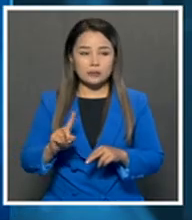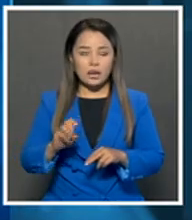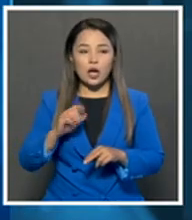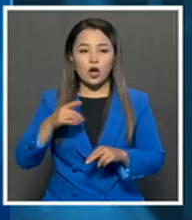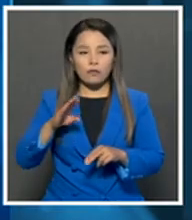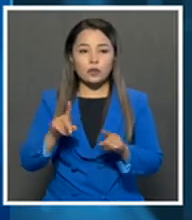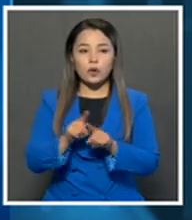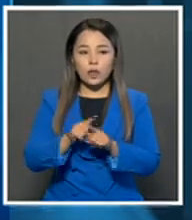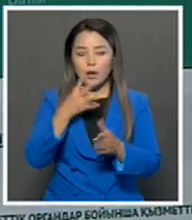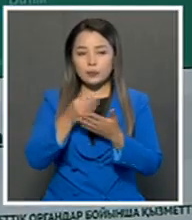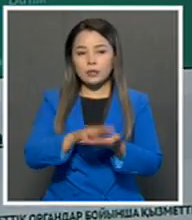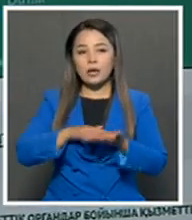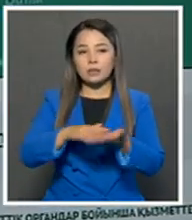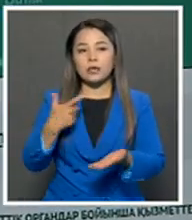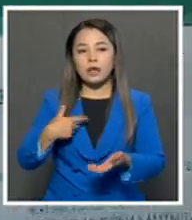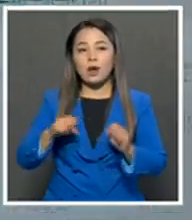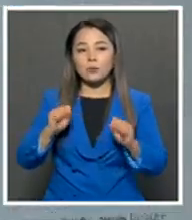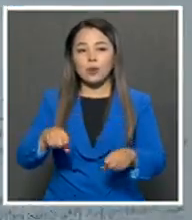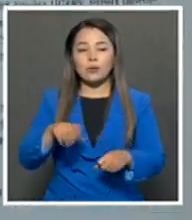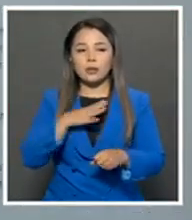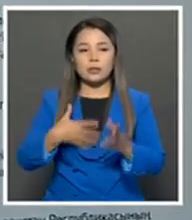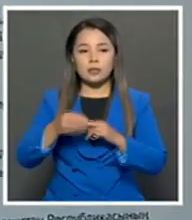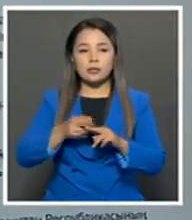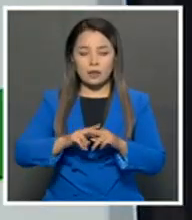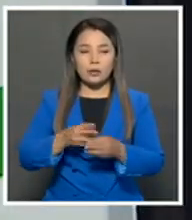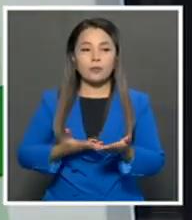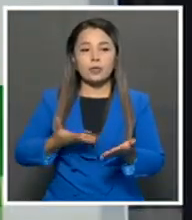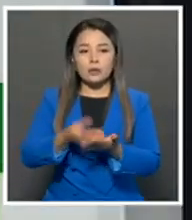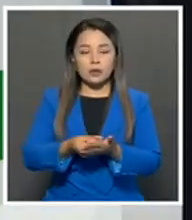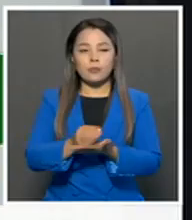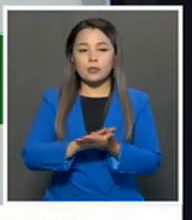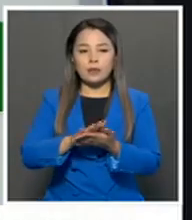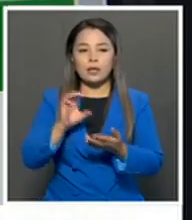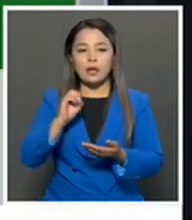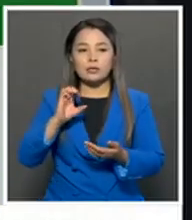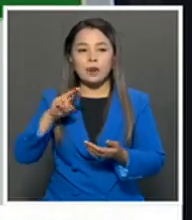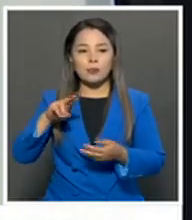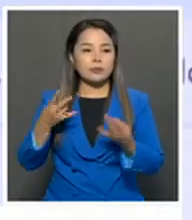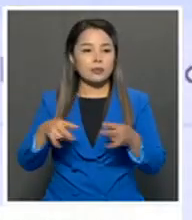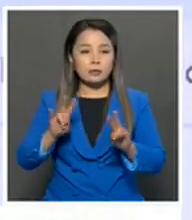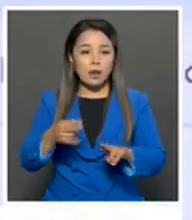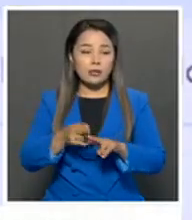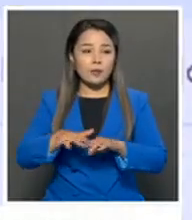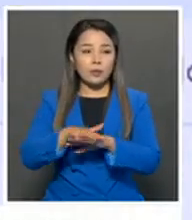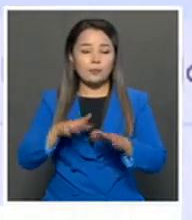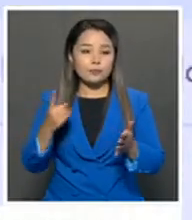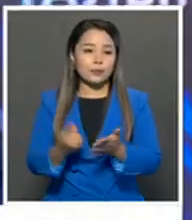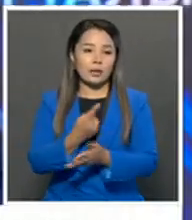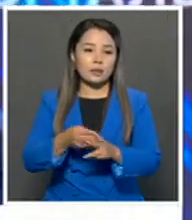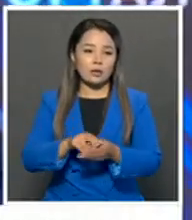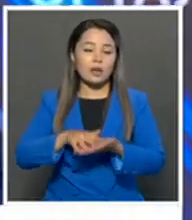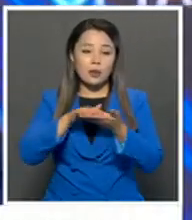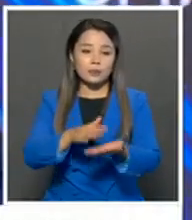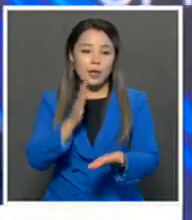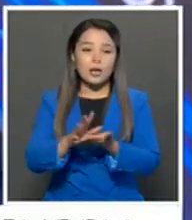порталында өздері өтініш береді. Өткендегідей бірыңғай жиынтық төлемді төлемей, тек өтінішті бірнеше мәрте берудің қажеті жоқ.